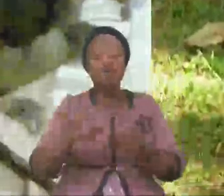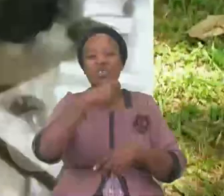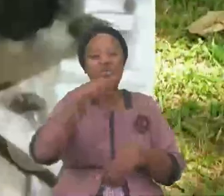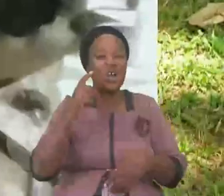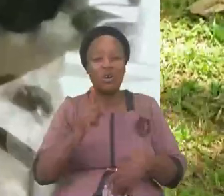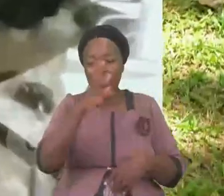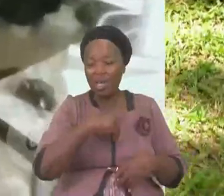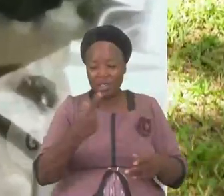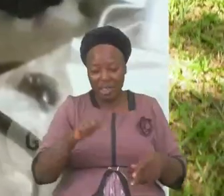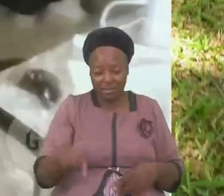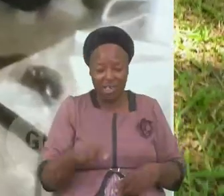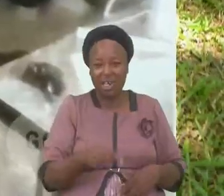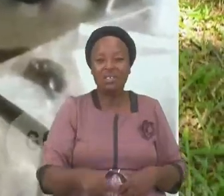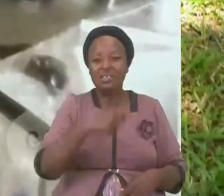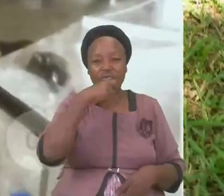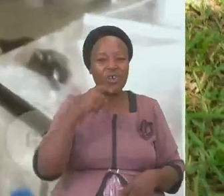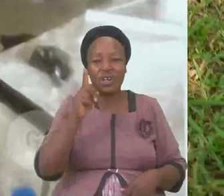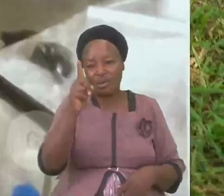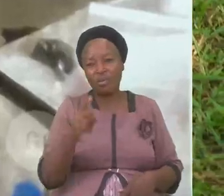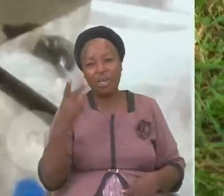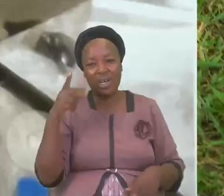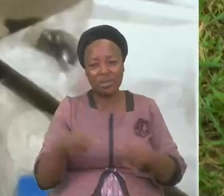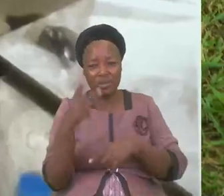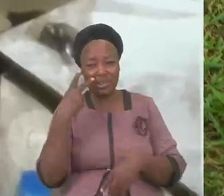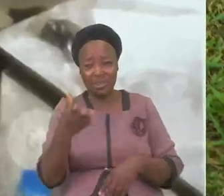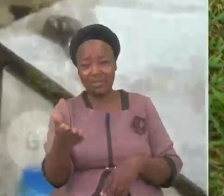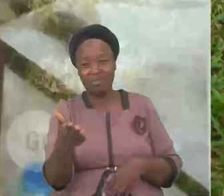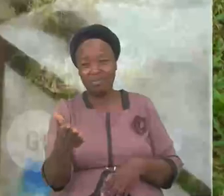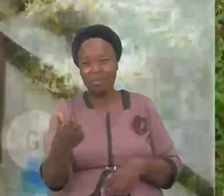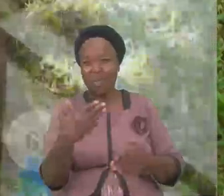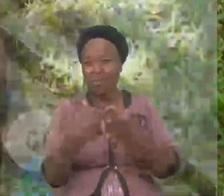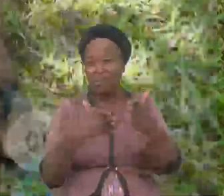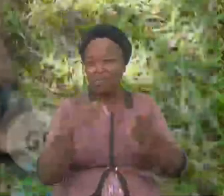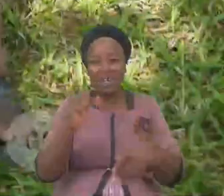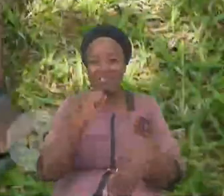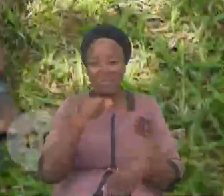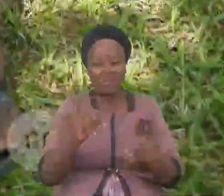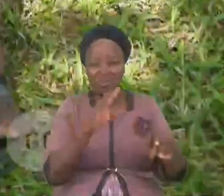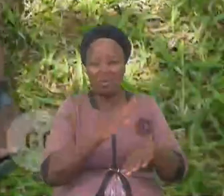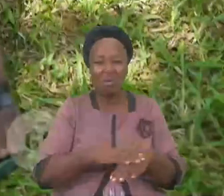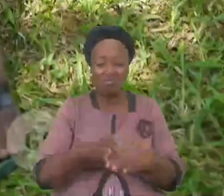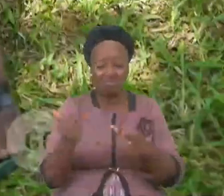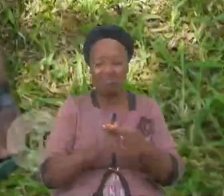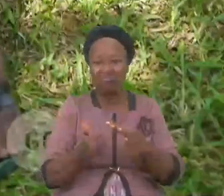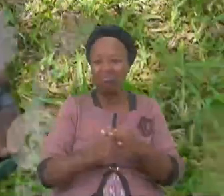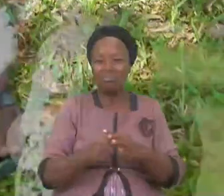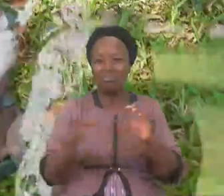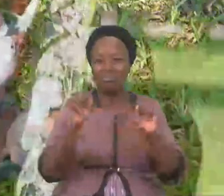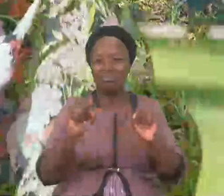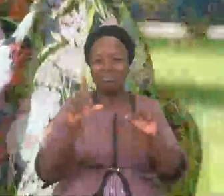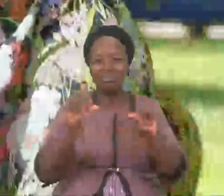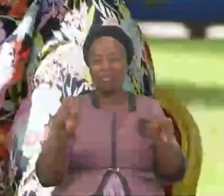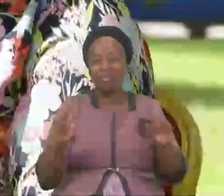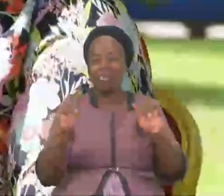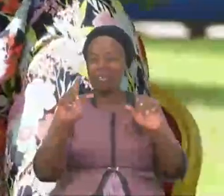Et mon pied s'est desséché, vous voyez maintenant. Avant, je ne pouvais pas porter les sandales. Je